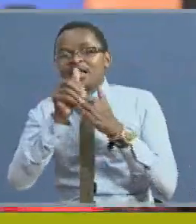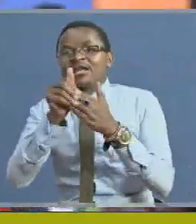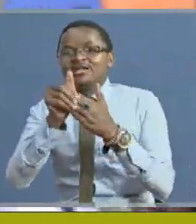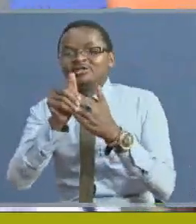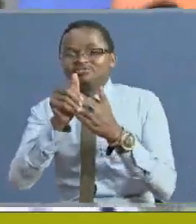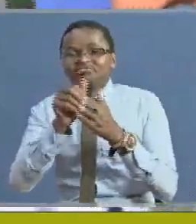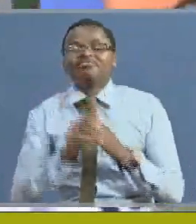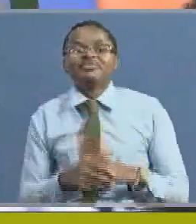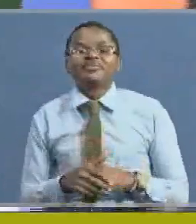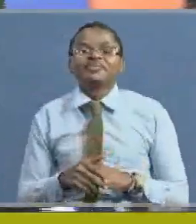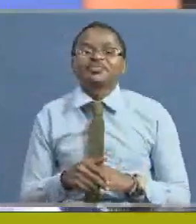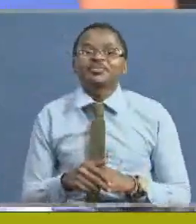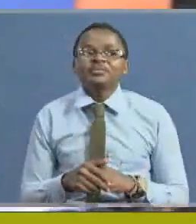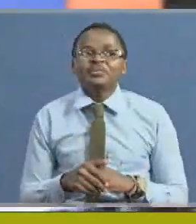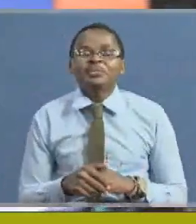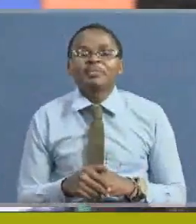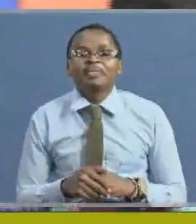tayari.